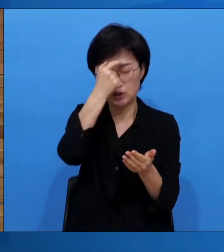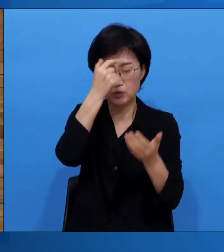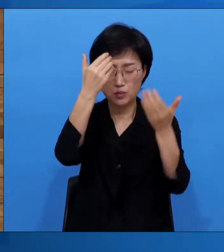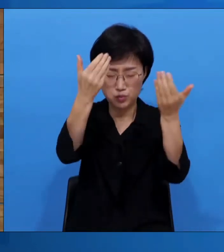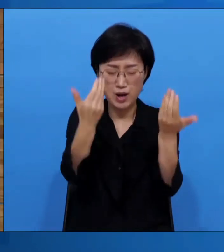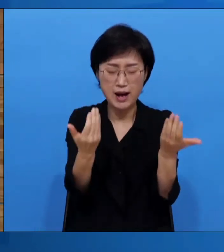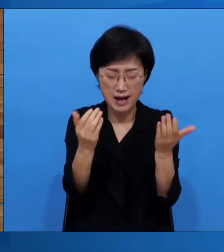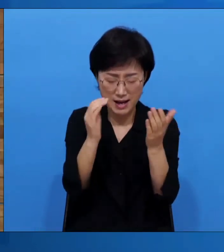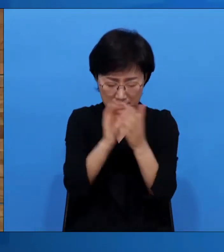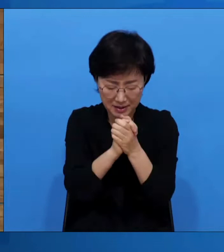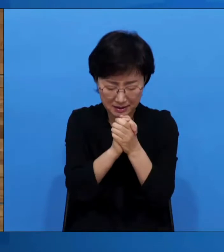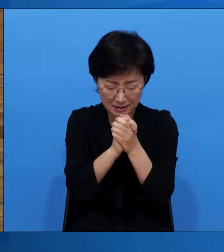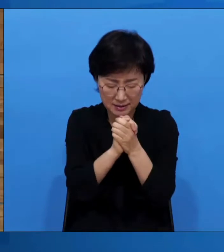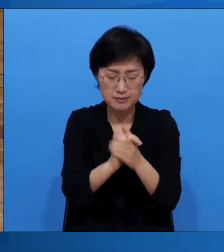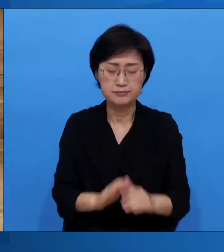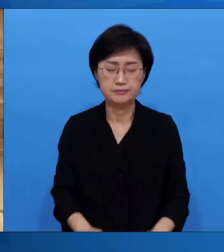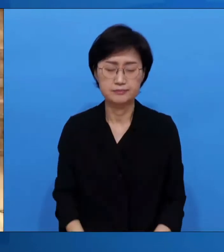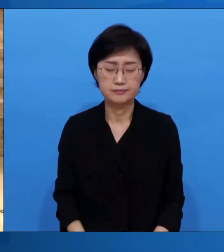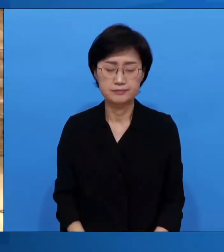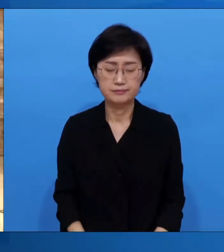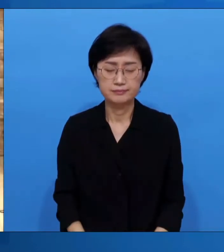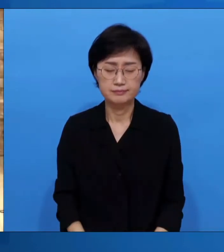living and active, we pray. 아멘.